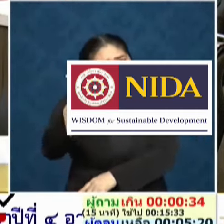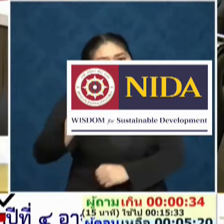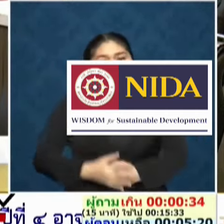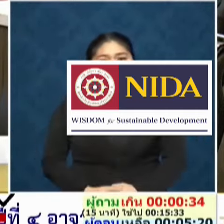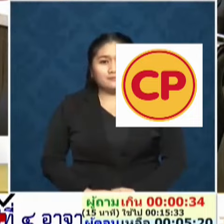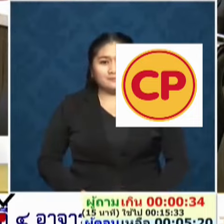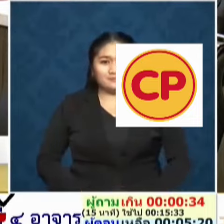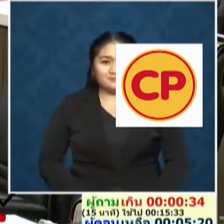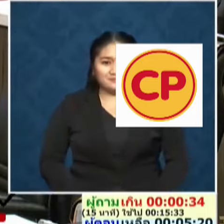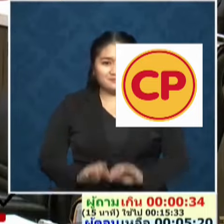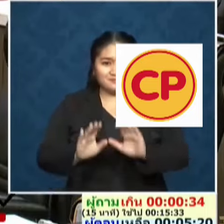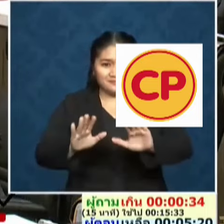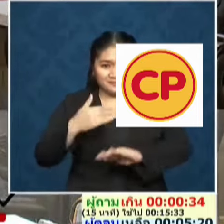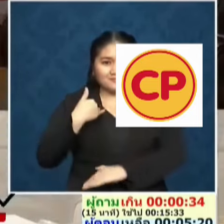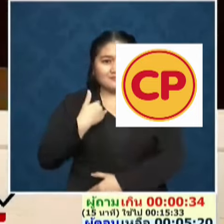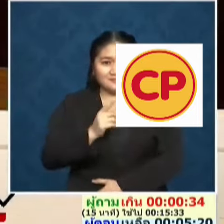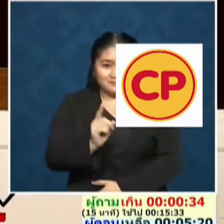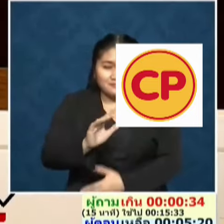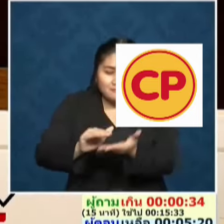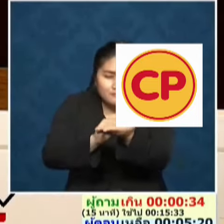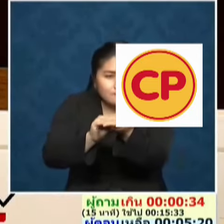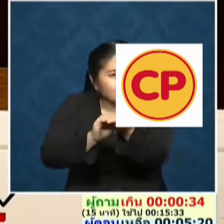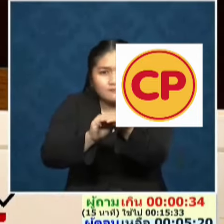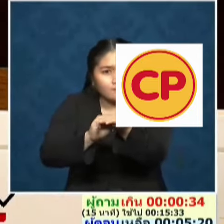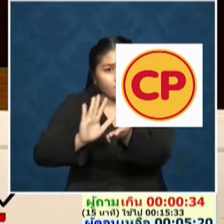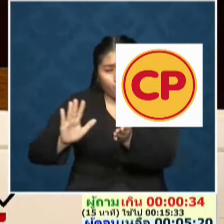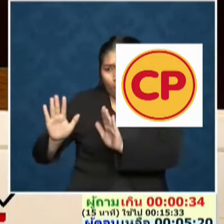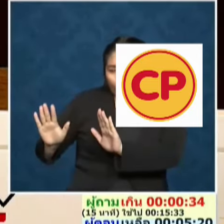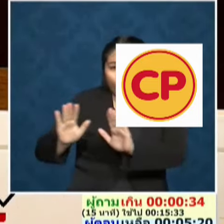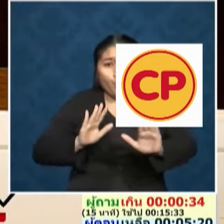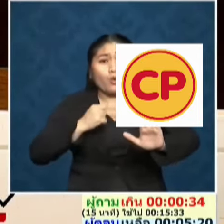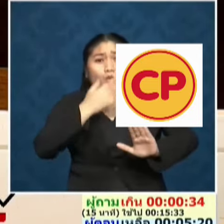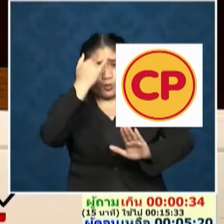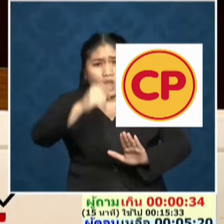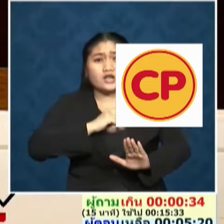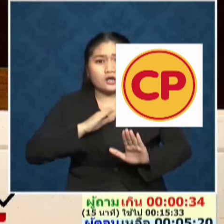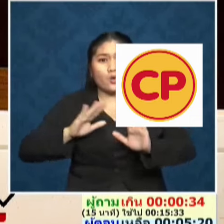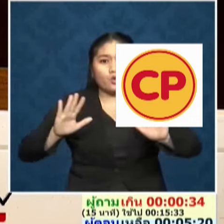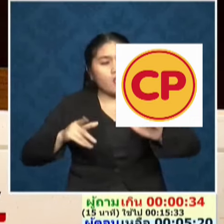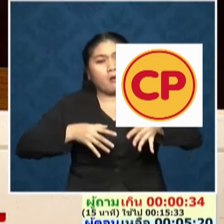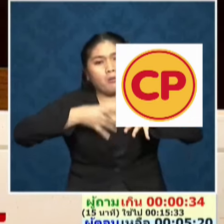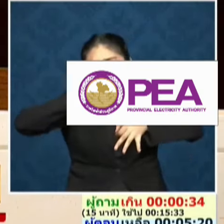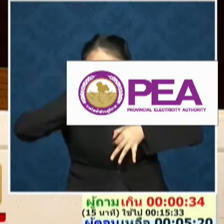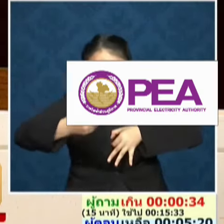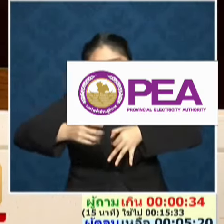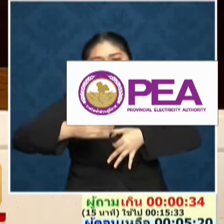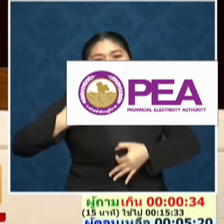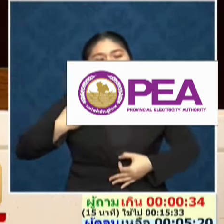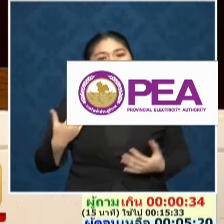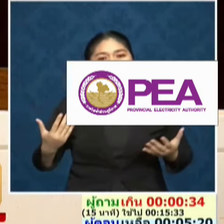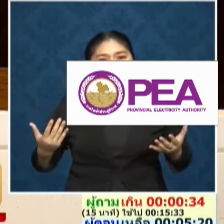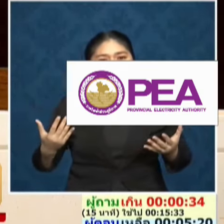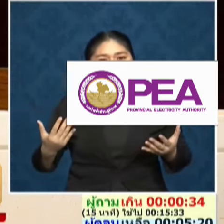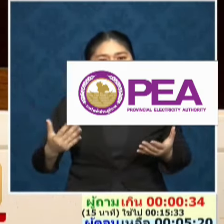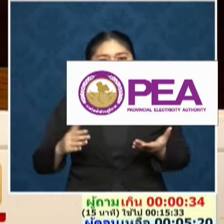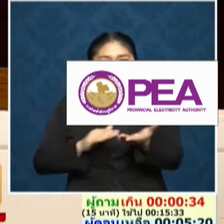ปีฟาครับครับท่านประธานครับผมยังประอยู่ครับคุณรรักษาช่วยรักษาคำพูดด้วยยังเลอะเทอะอยู่นะครับครับครับ